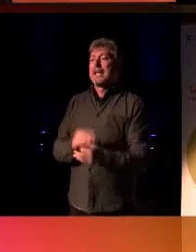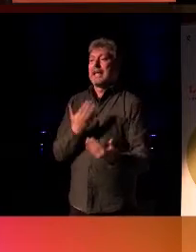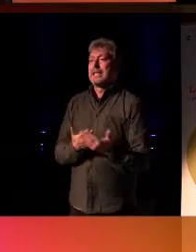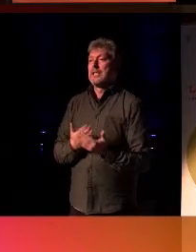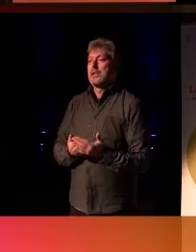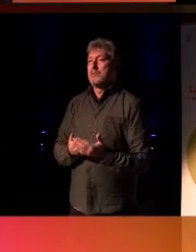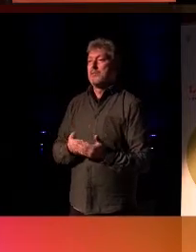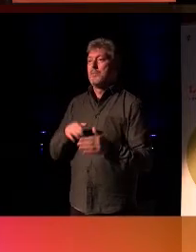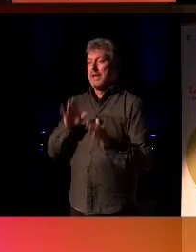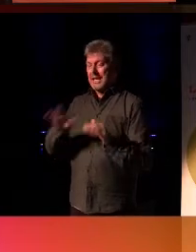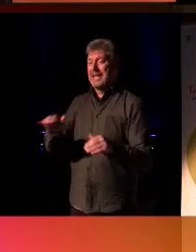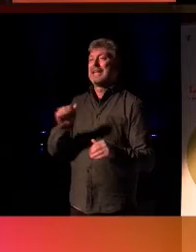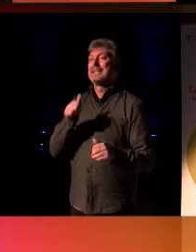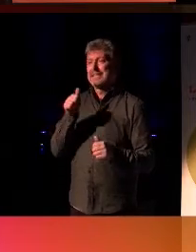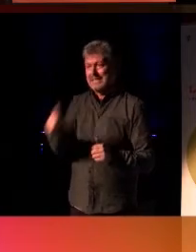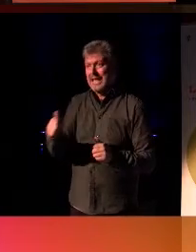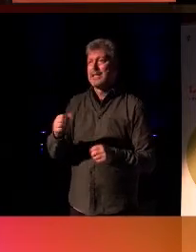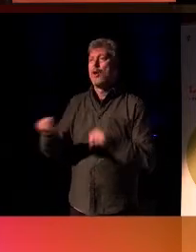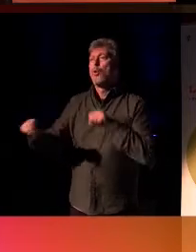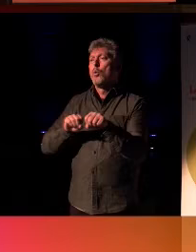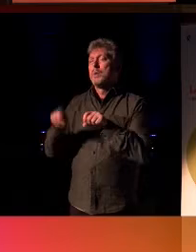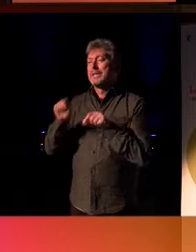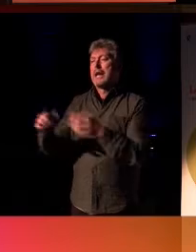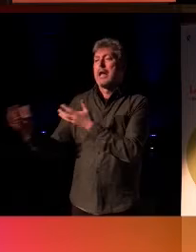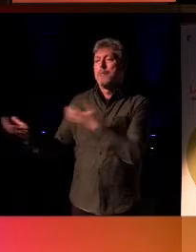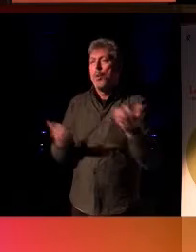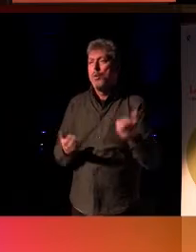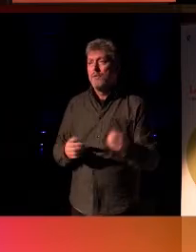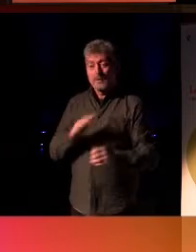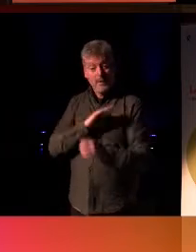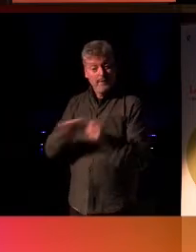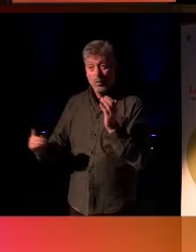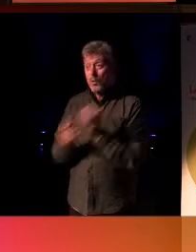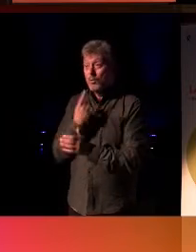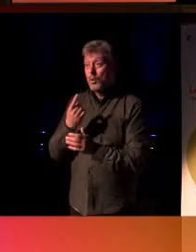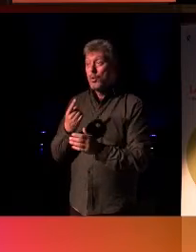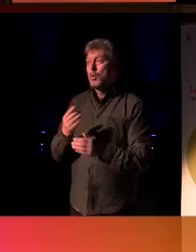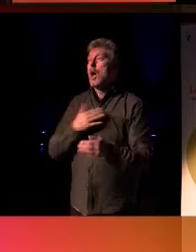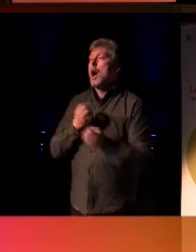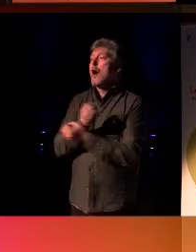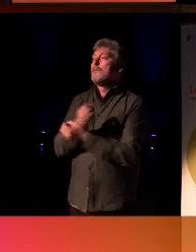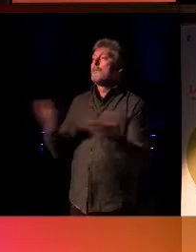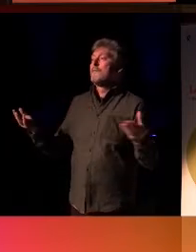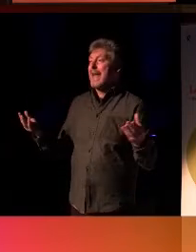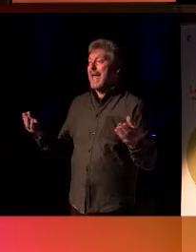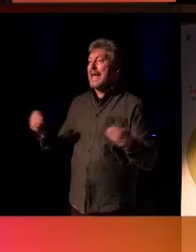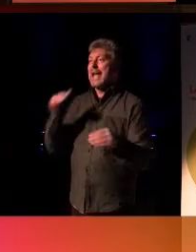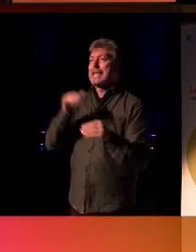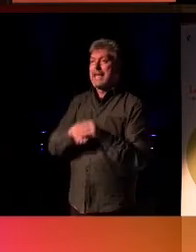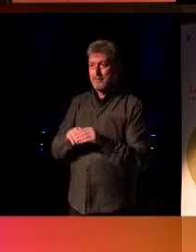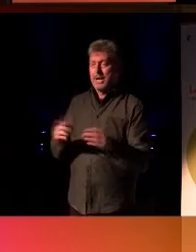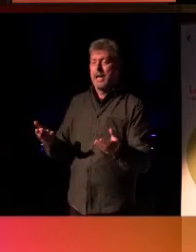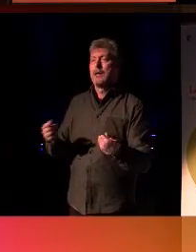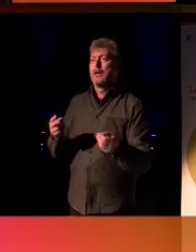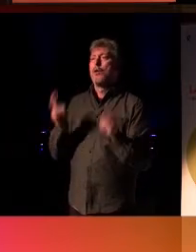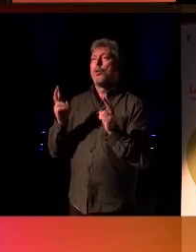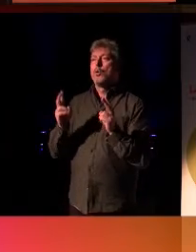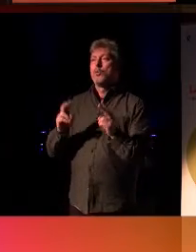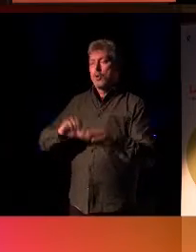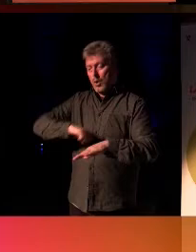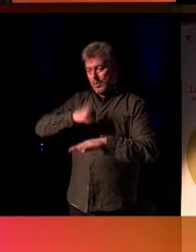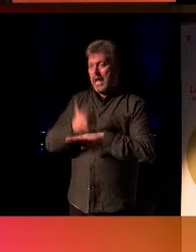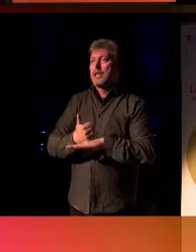i sin kommune, der det er behov. Det er fullt mulig å etablere flere hjemler, og man kan opprette også kommunale